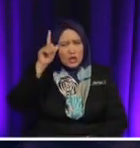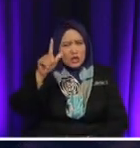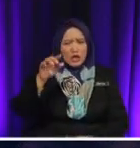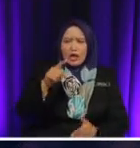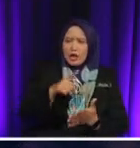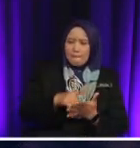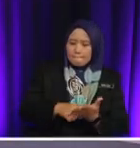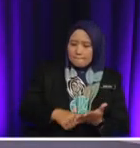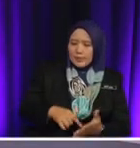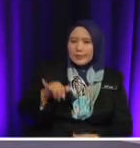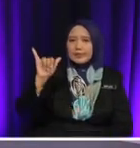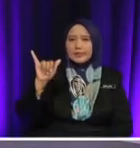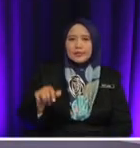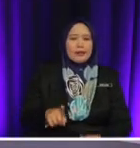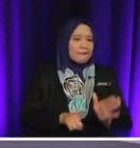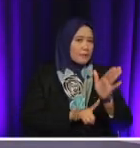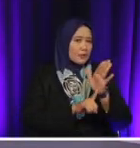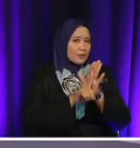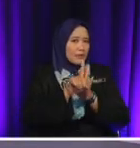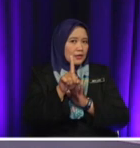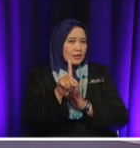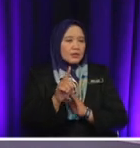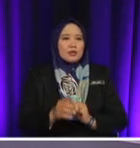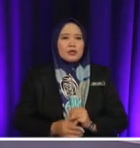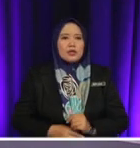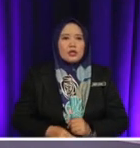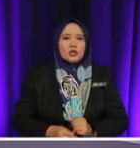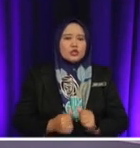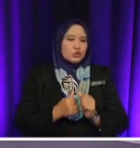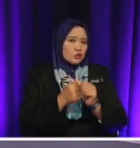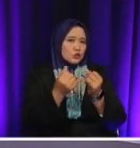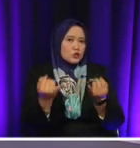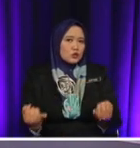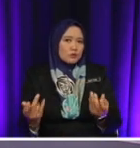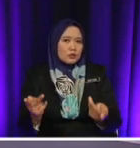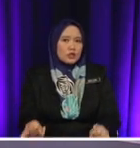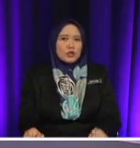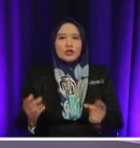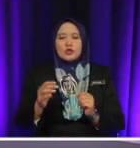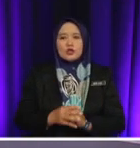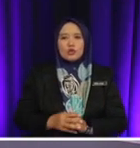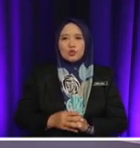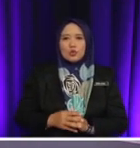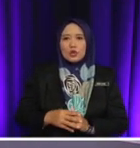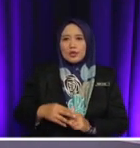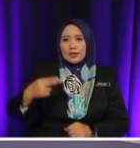sebalik daripada isipadu gas hidrogen tadi untuk mewakili Paksi y dan juga pada Paksi Paksi X dan